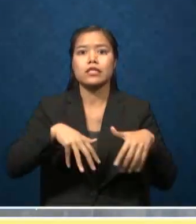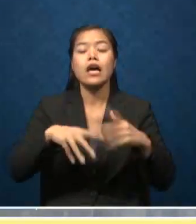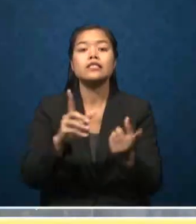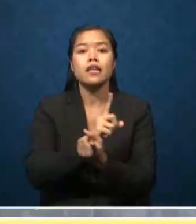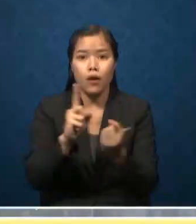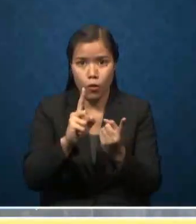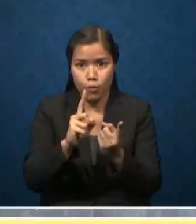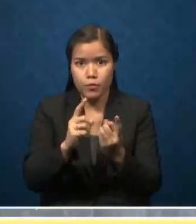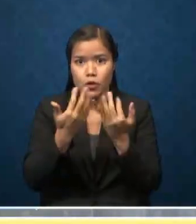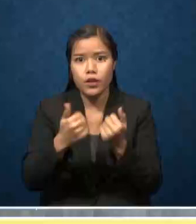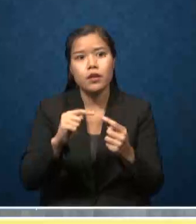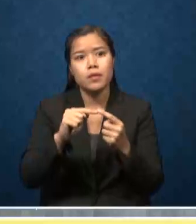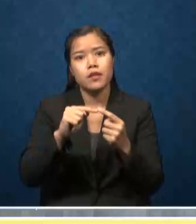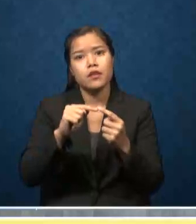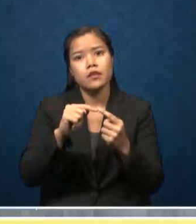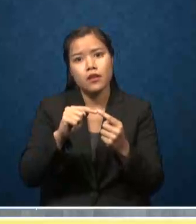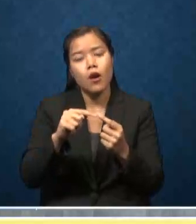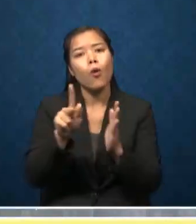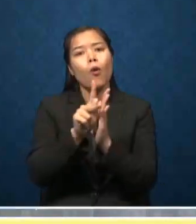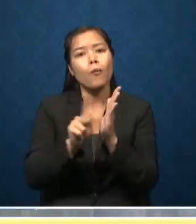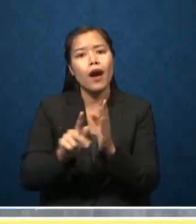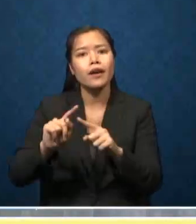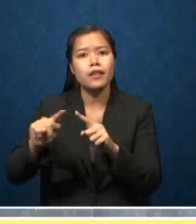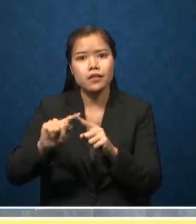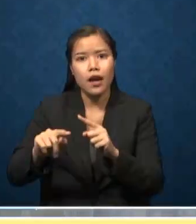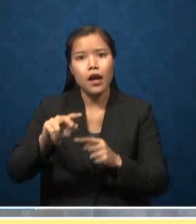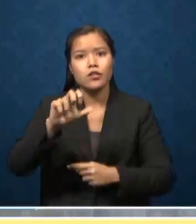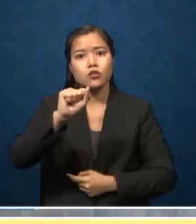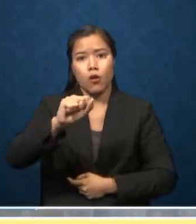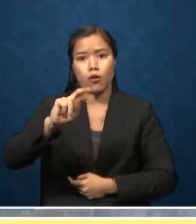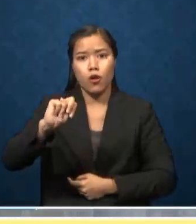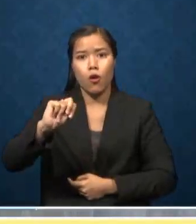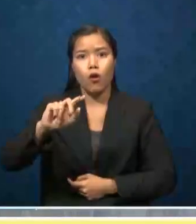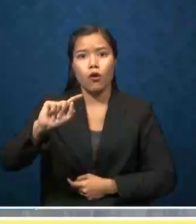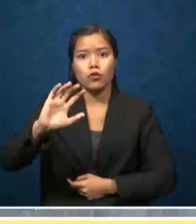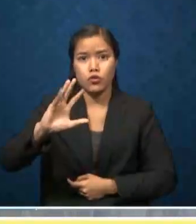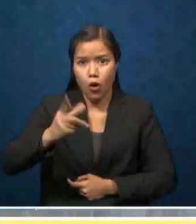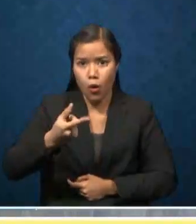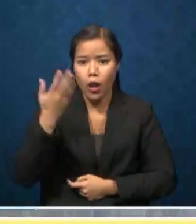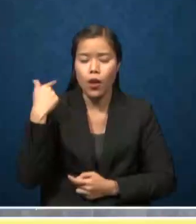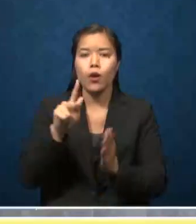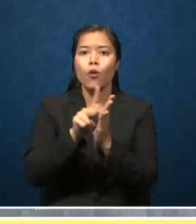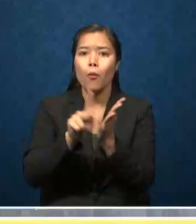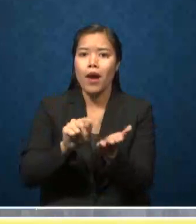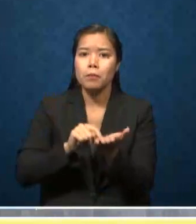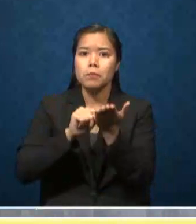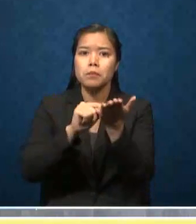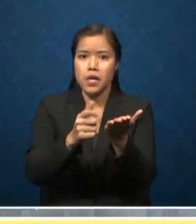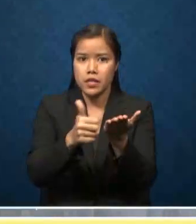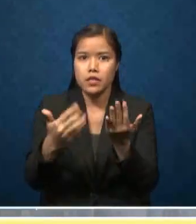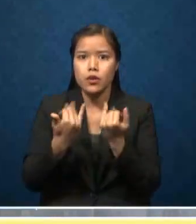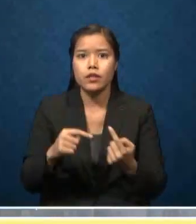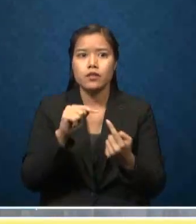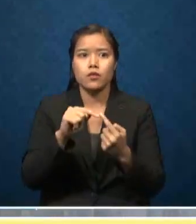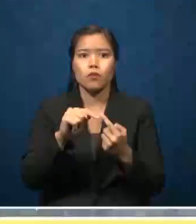โซเชียลวิสาหกิจเพื่อสังคมมีกฎหมายรองรับสนชชุดที่แล้วท่านออกกฎหมายไว้อย่างดีวันนี้มีสถาสำนักงานส่ง